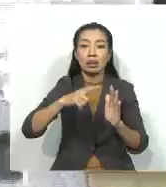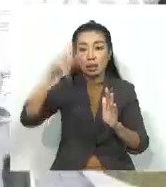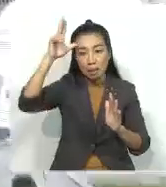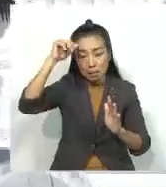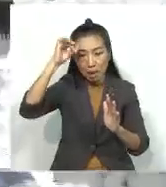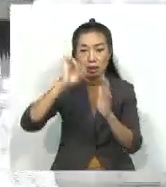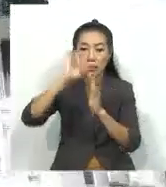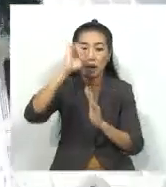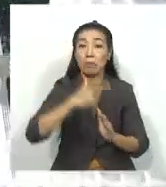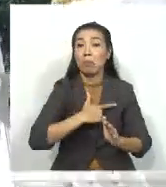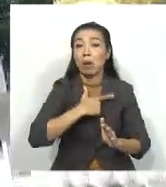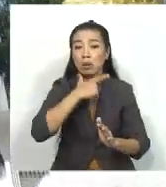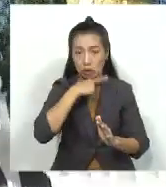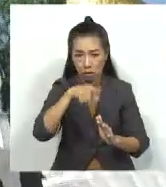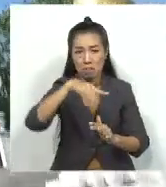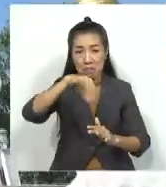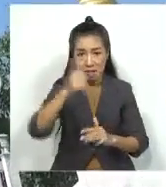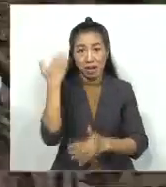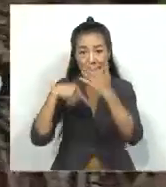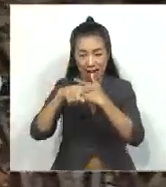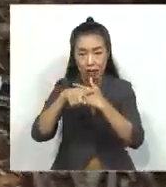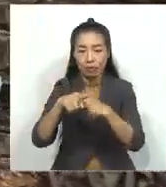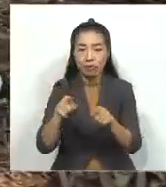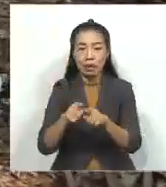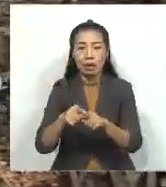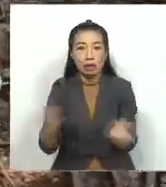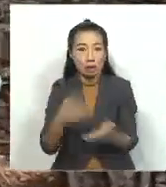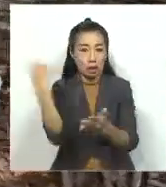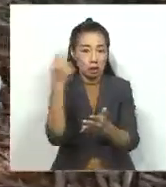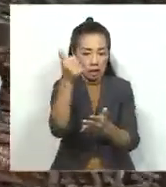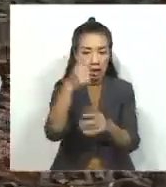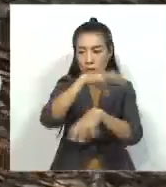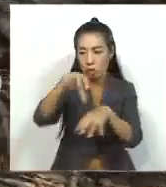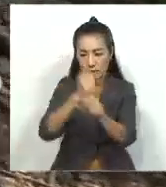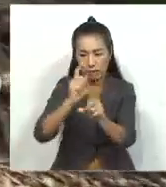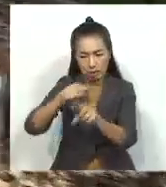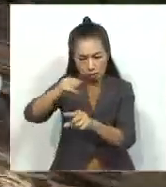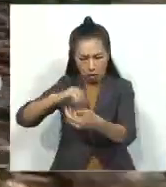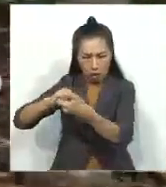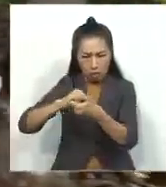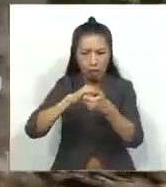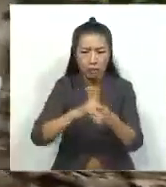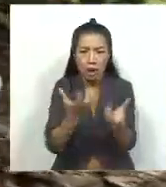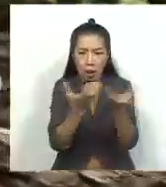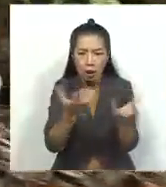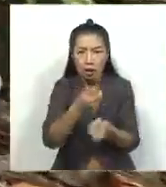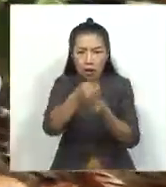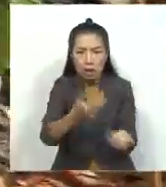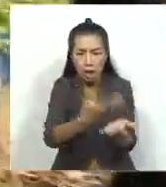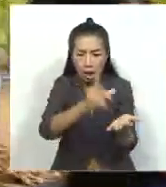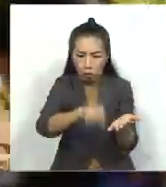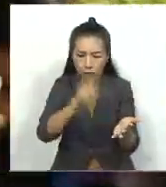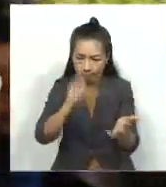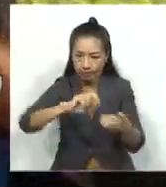อนทางนี้ได้สั่งการให้ทุกหน่วยงานทำงานร่วมกันเพื่อแก้ไขปัญหาราคาผลผลิตทางการเกษตรที่สำคัญใน